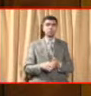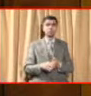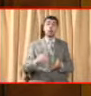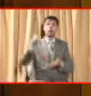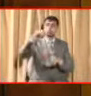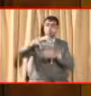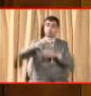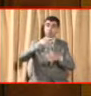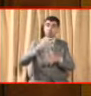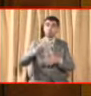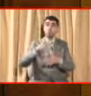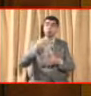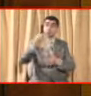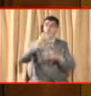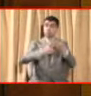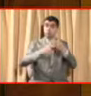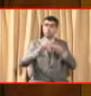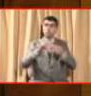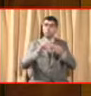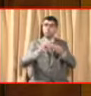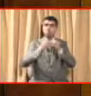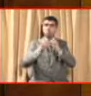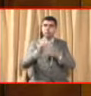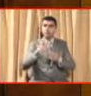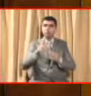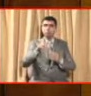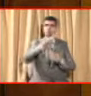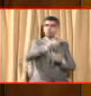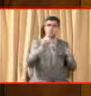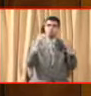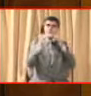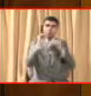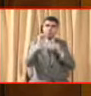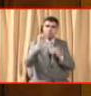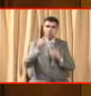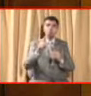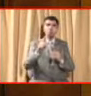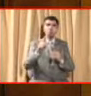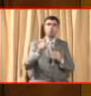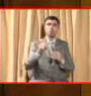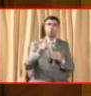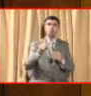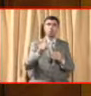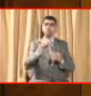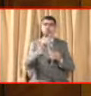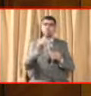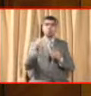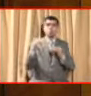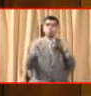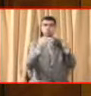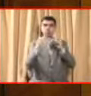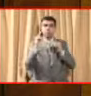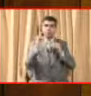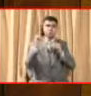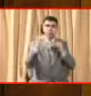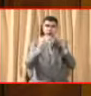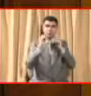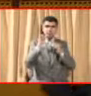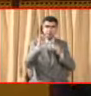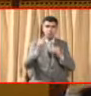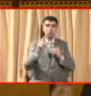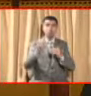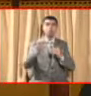إلى ذلك، فإن أي خلاف يتعلق بالاستثمارات ينشأ بين أحد مستثمري طرف متعاقد والطرف